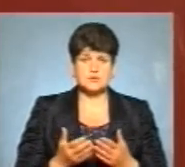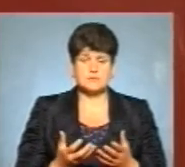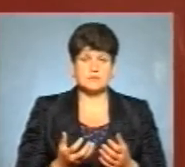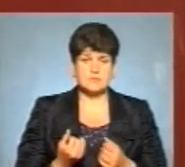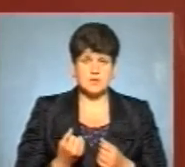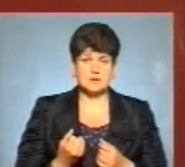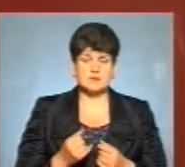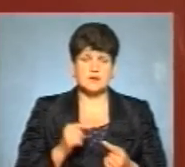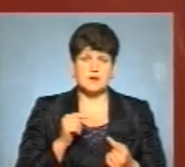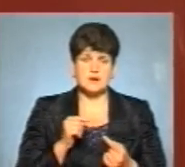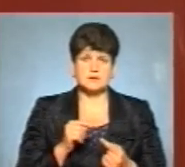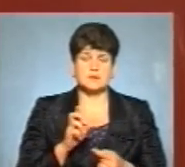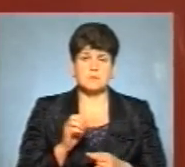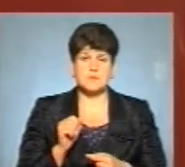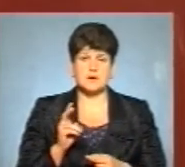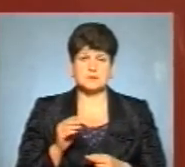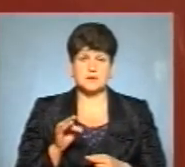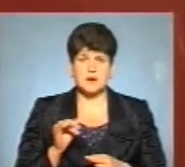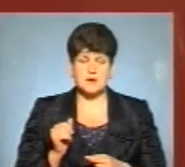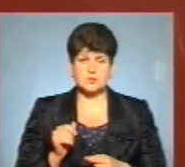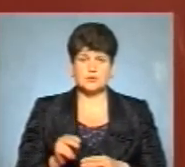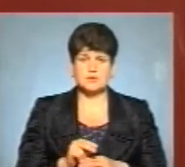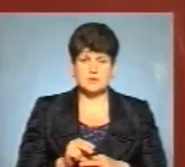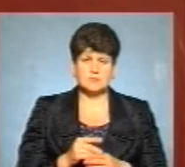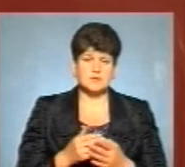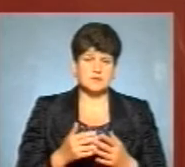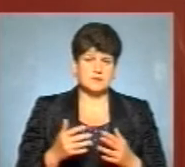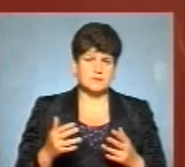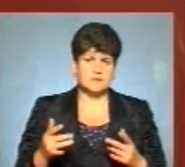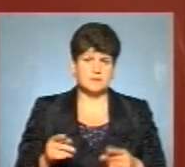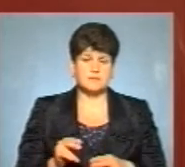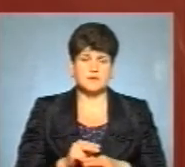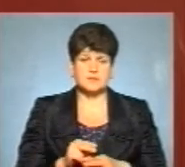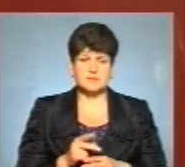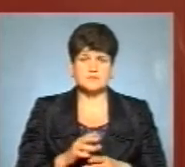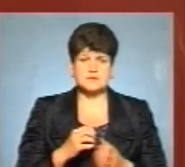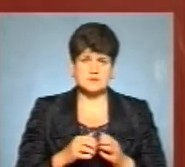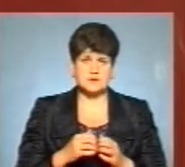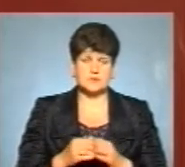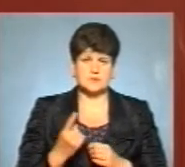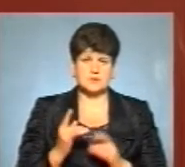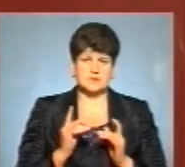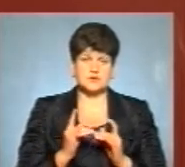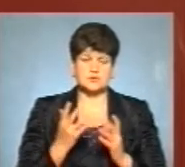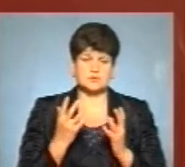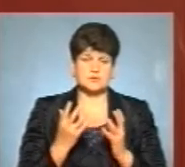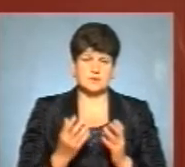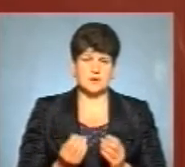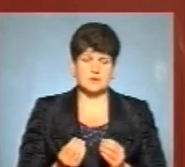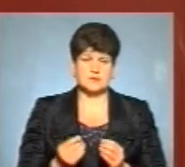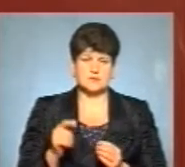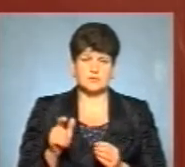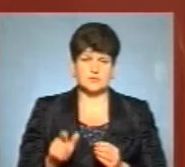там антибактеріальну терапію, тромболітичну терапію і інше медикаментозне забезпечення, то в середньому один ліжкодень